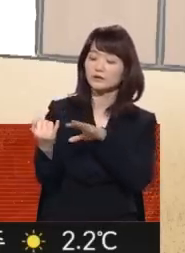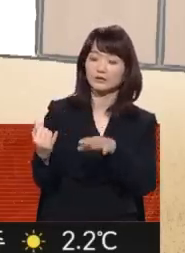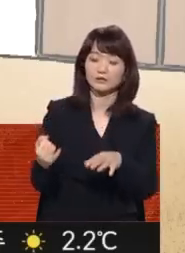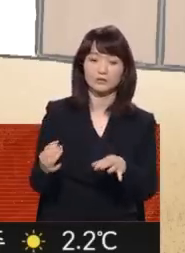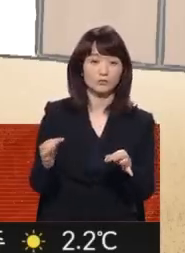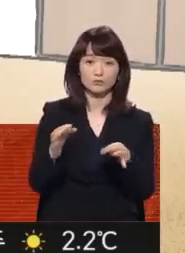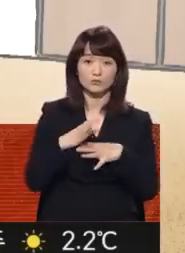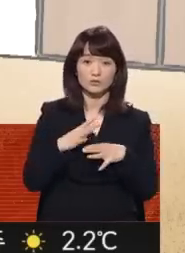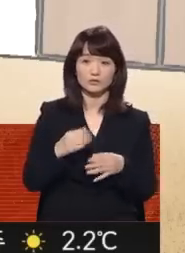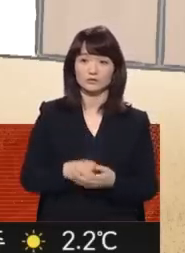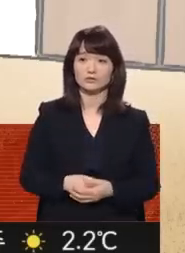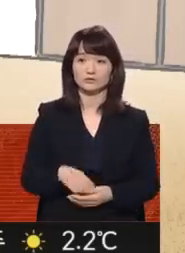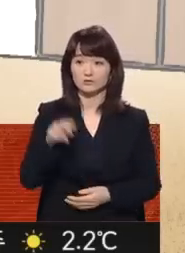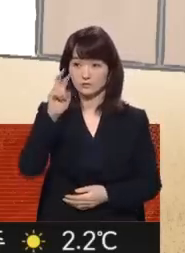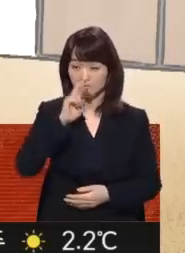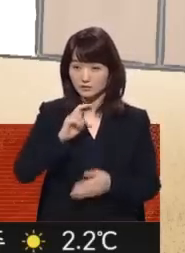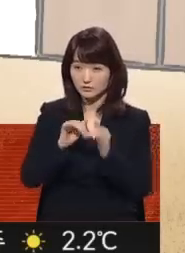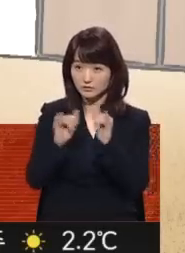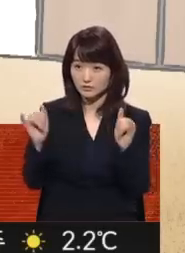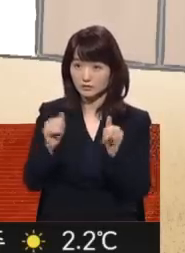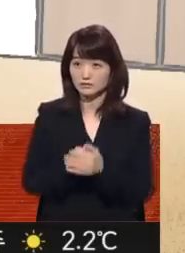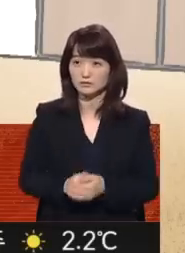때도 이렇게 하나요 혹시 제가